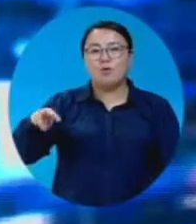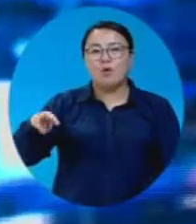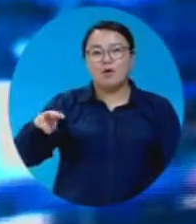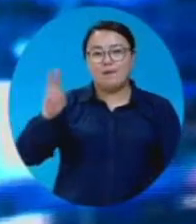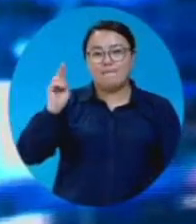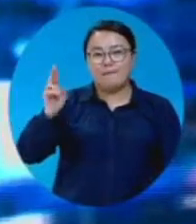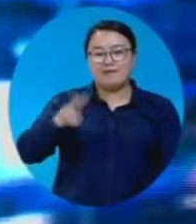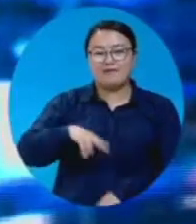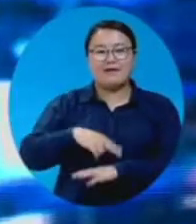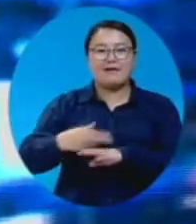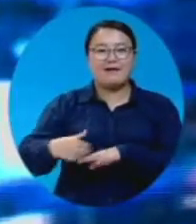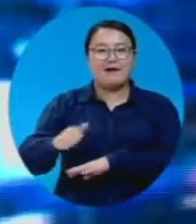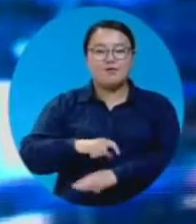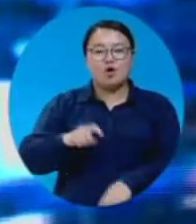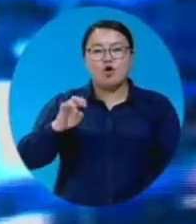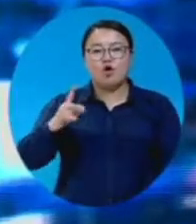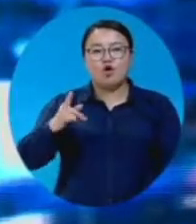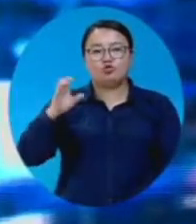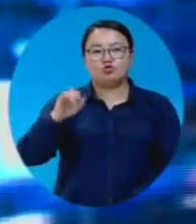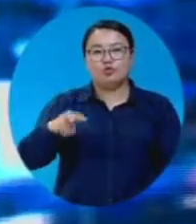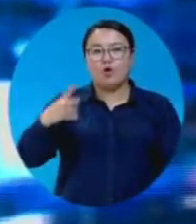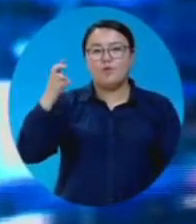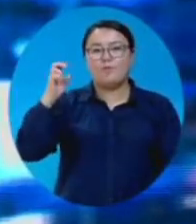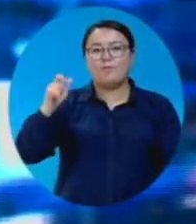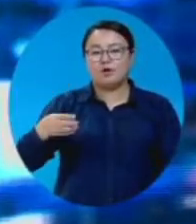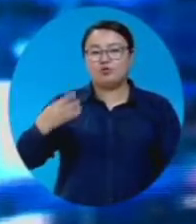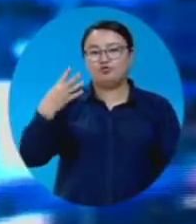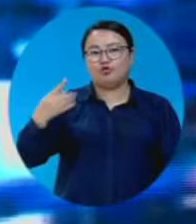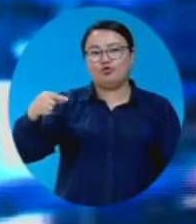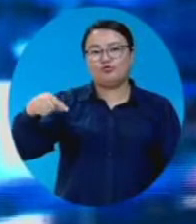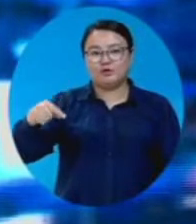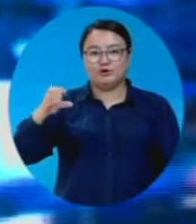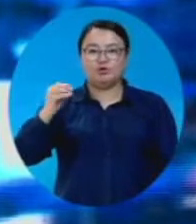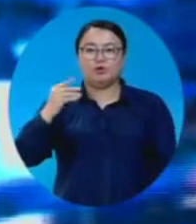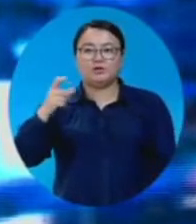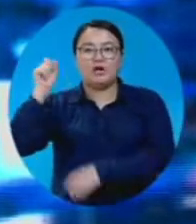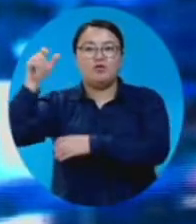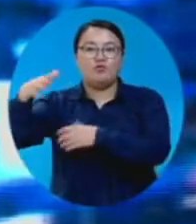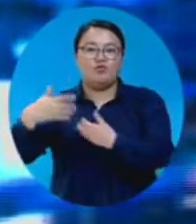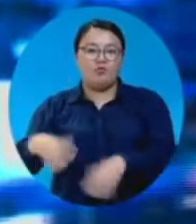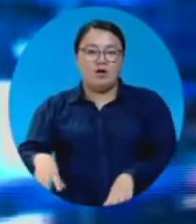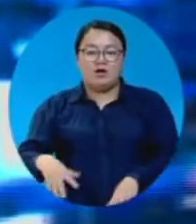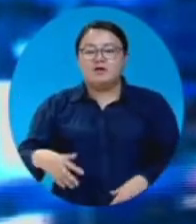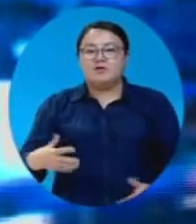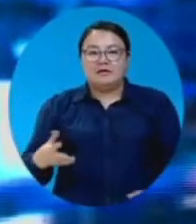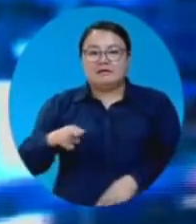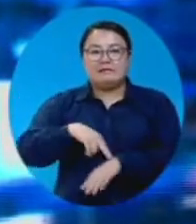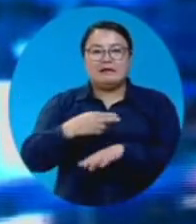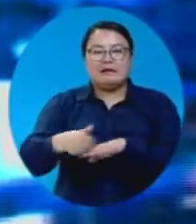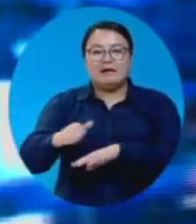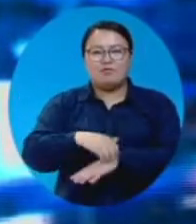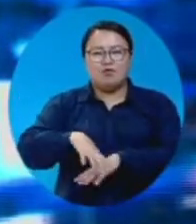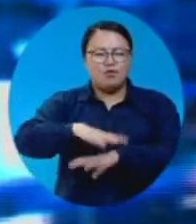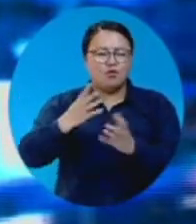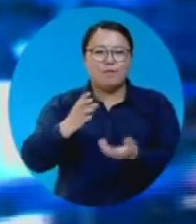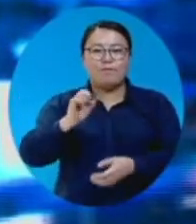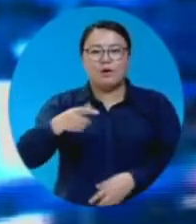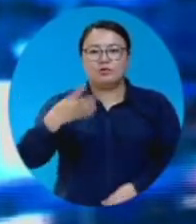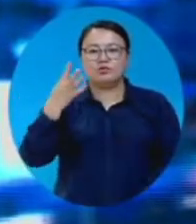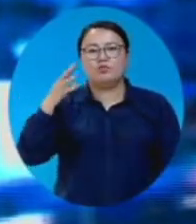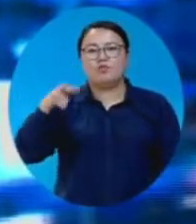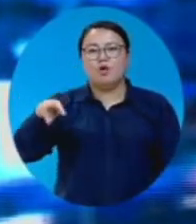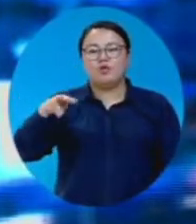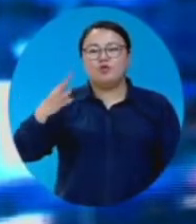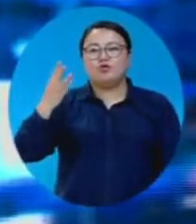Мобиком корпорация дархан уламгийн хонгор сумын 2 дугаар багт 4G сүлжээ нэвтрүүллээ. Ингэснээр дархан уламгийн бүх багт